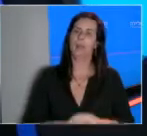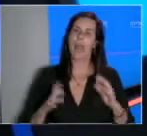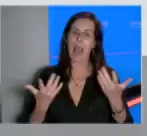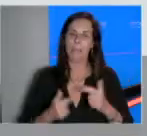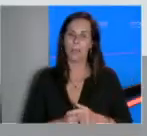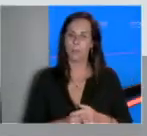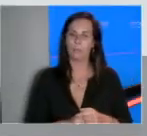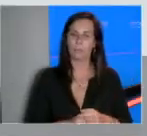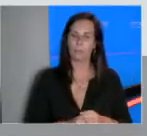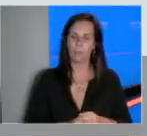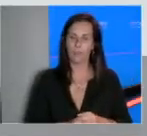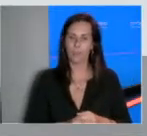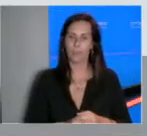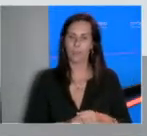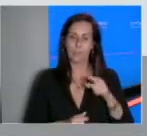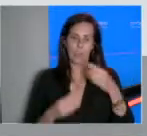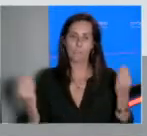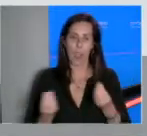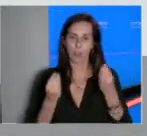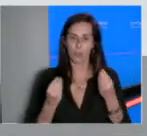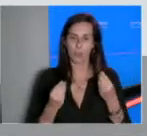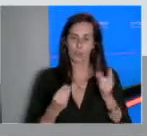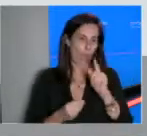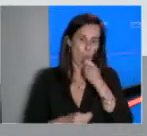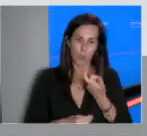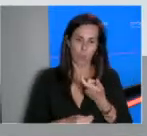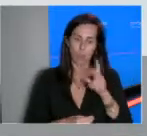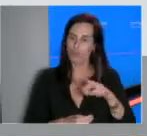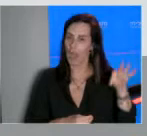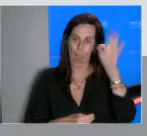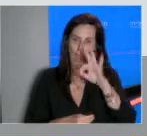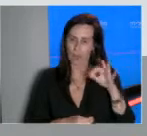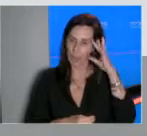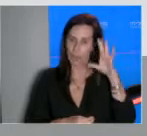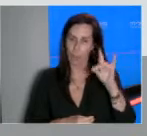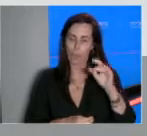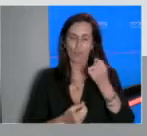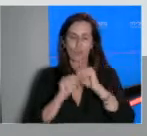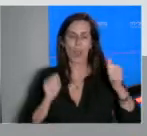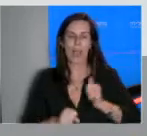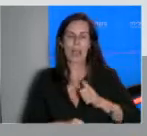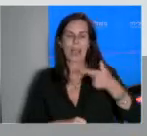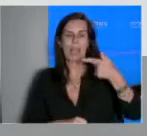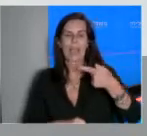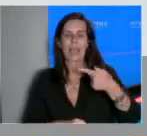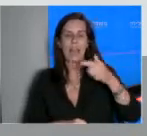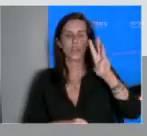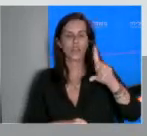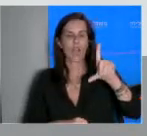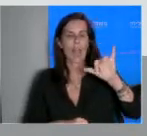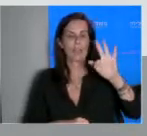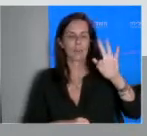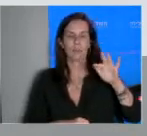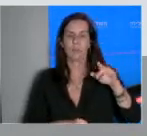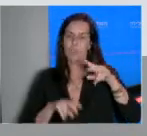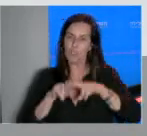זה קורה? קודם כל, זה משהו שהוא לא סוד. יש עדיין את טראומת שליט, וגם בדעת הקהל